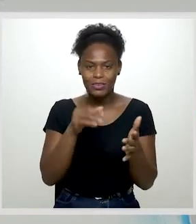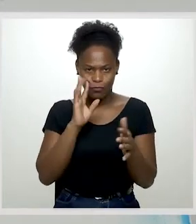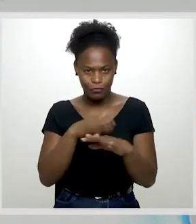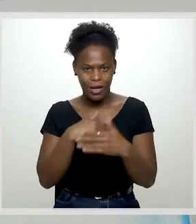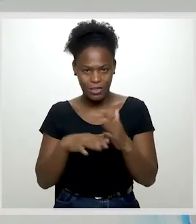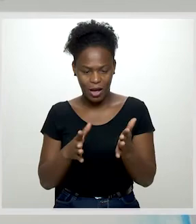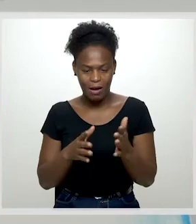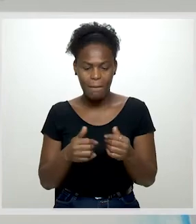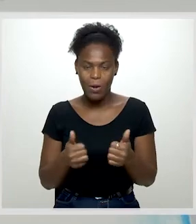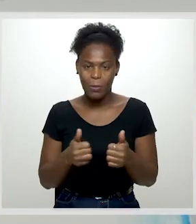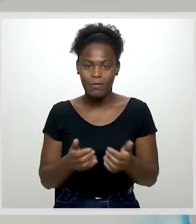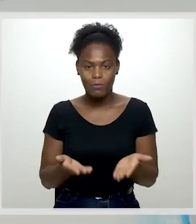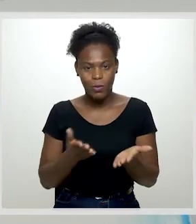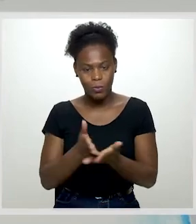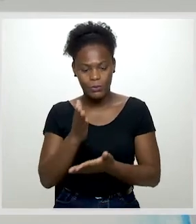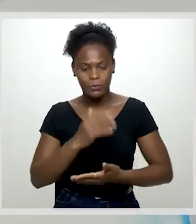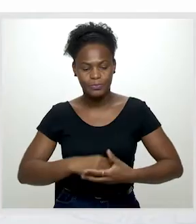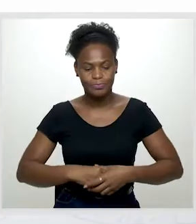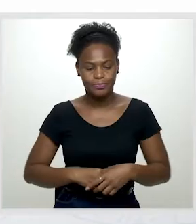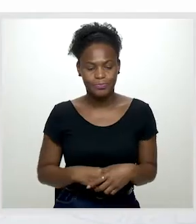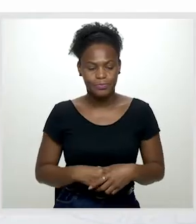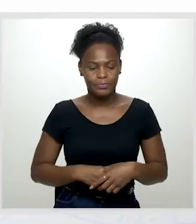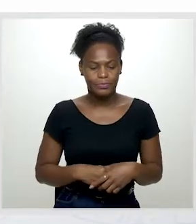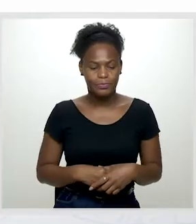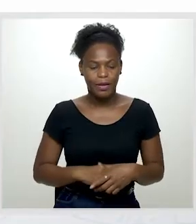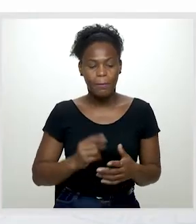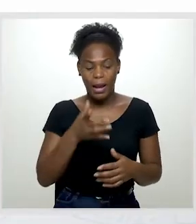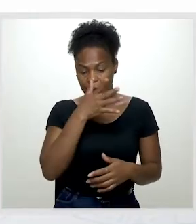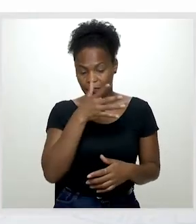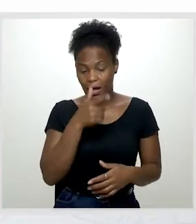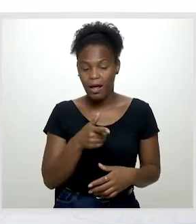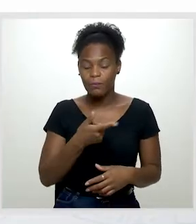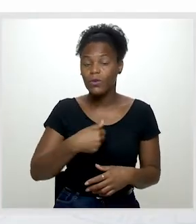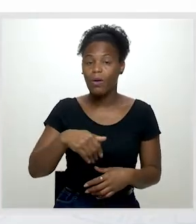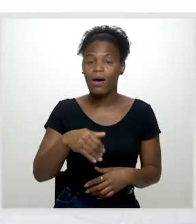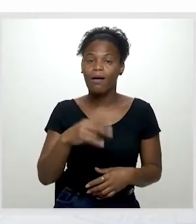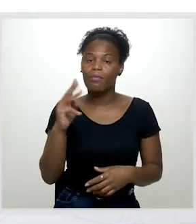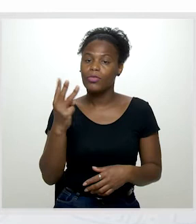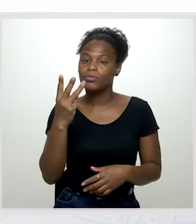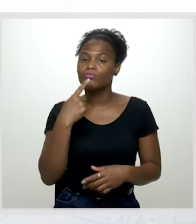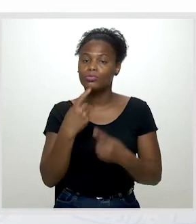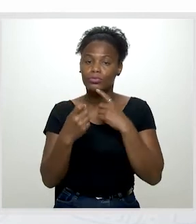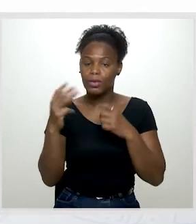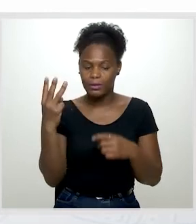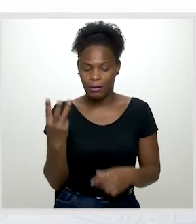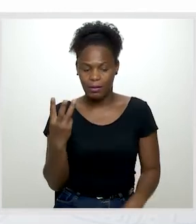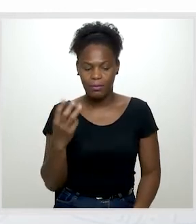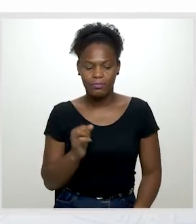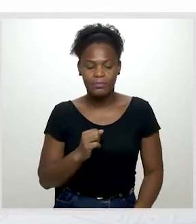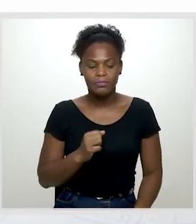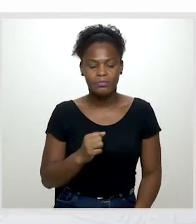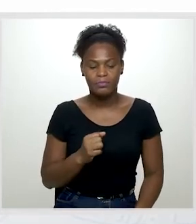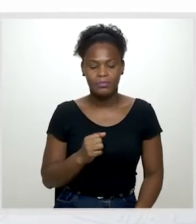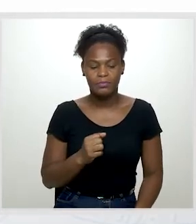l'as déjà fait? Très bien. Alors, on peut continuer. Pour cette activité, nous avons 3 questions.